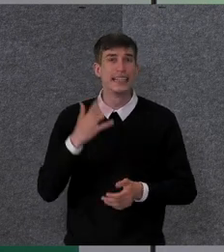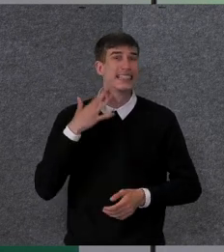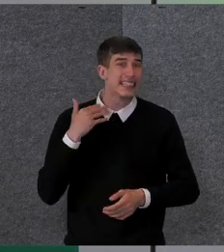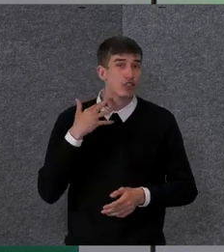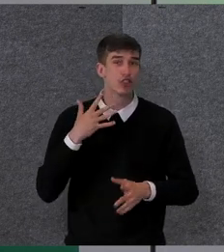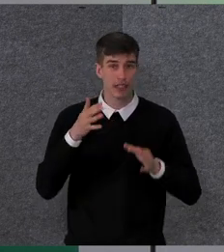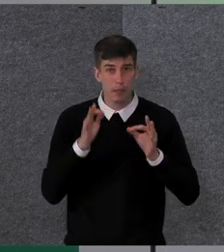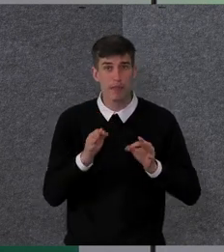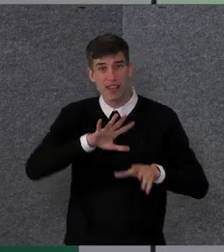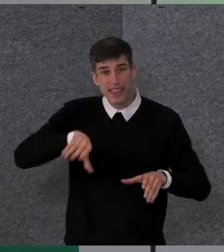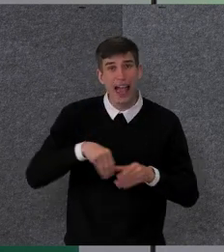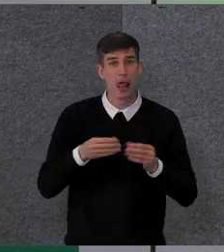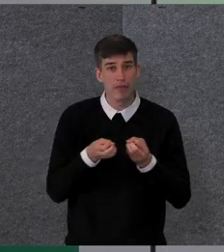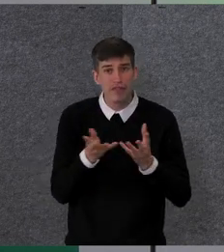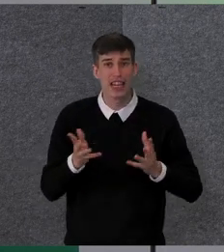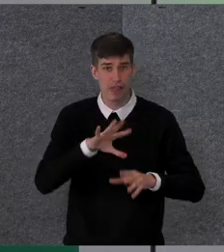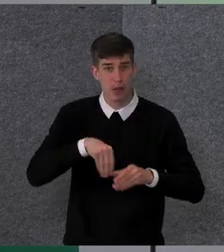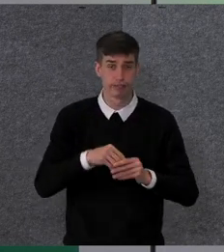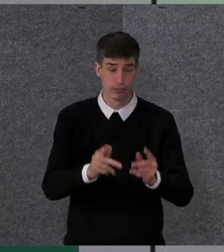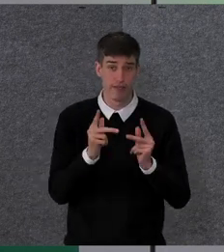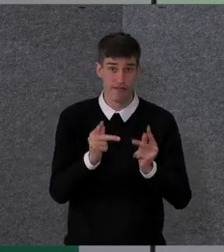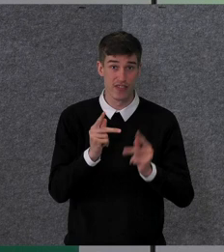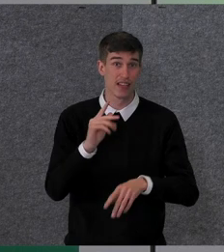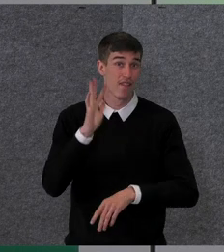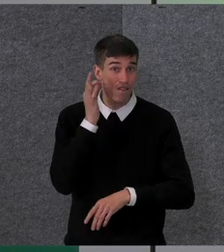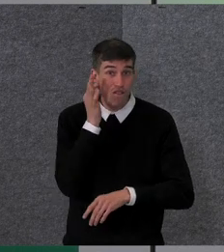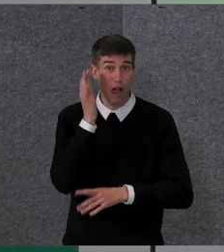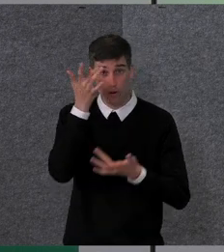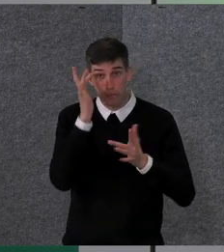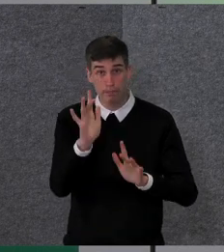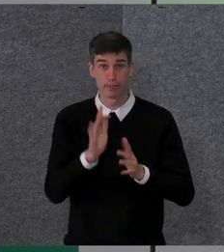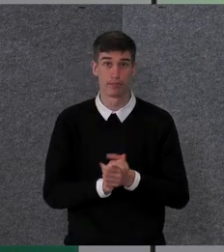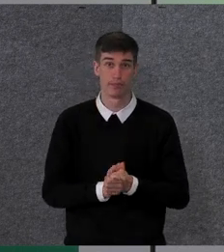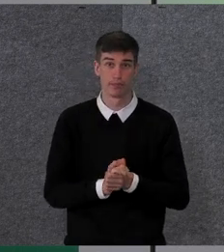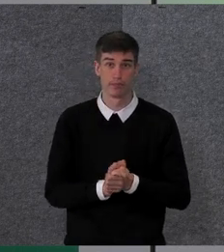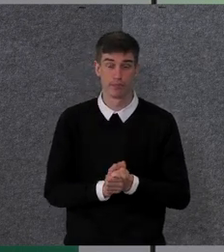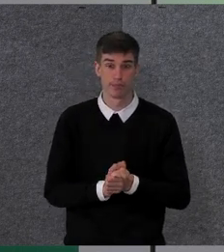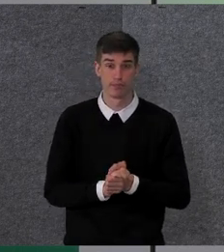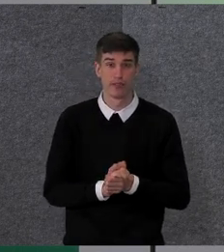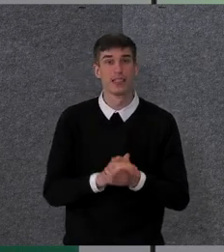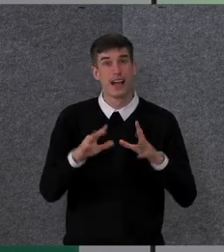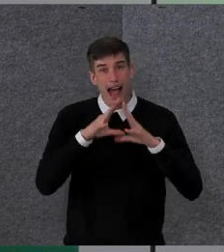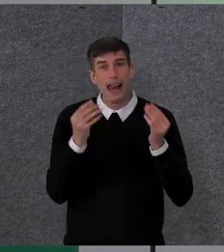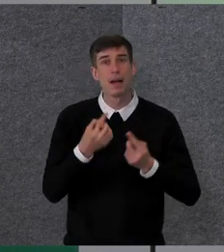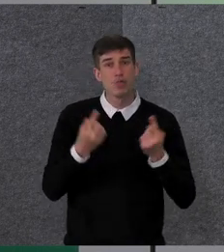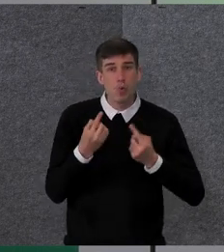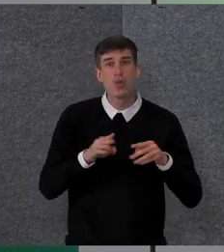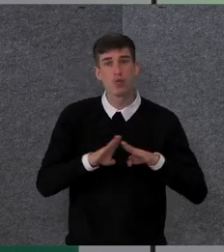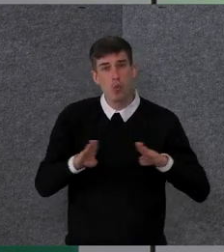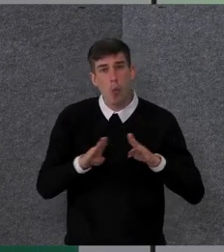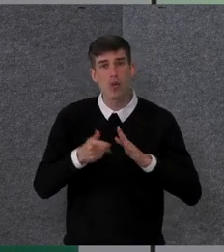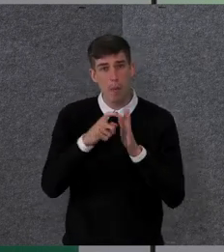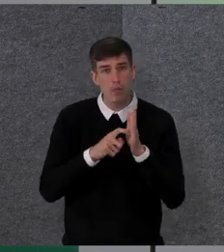Geschlechtergerechtigkeit, gleichberechtigte Teilhabe von Frauen, für die Anerkennung geschlechtlicher Vielfalt und für die Konkretisierung und Stärkung dieser grünen Grundwerte in unserer